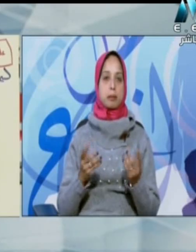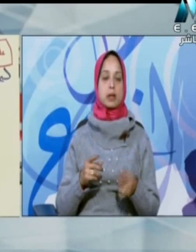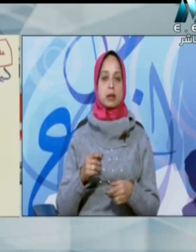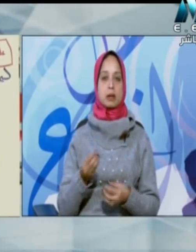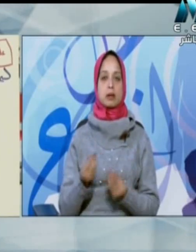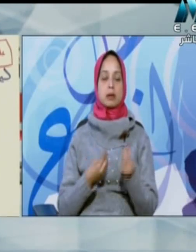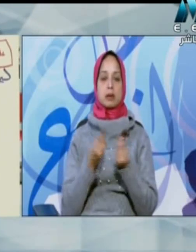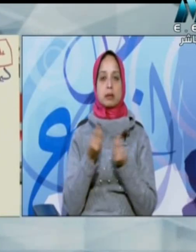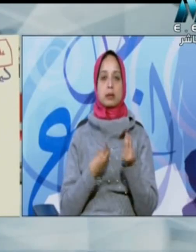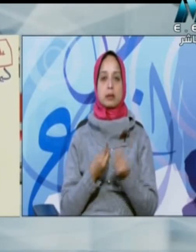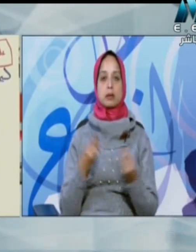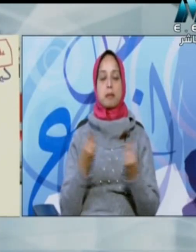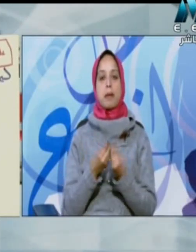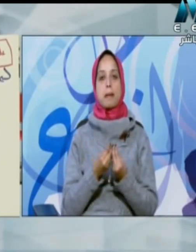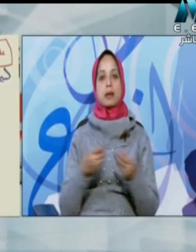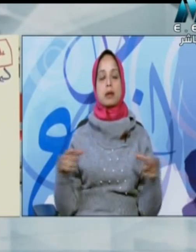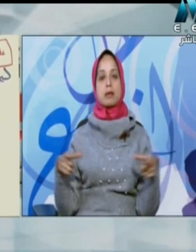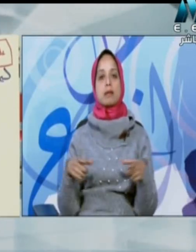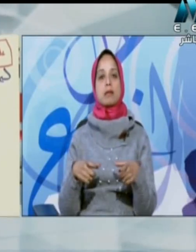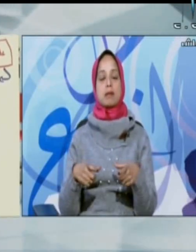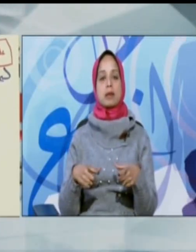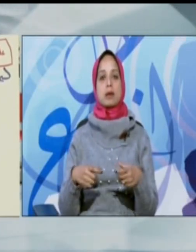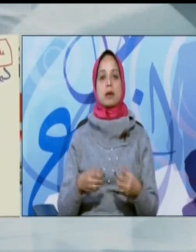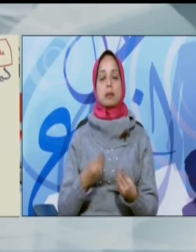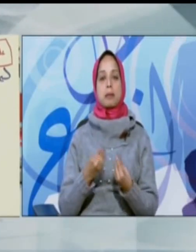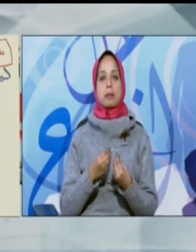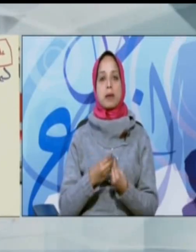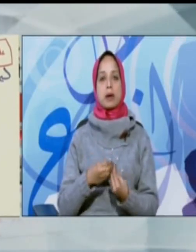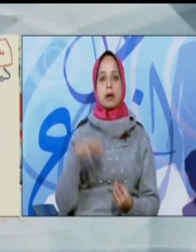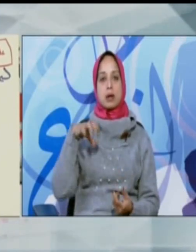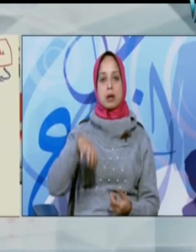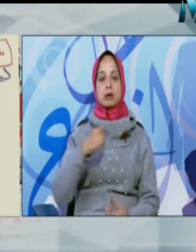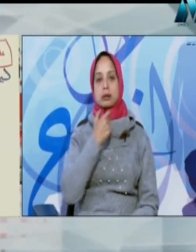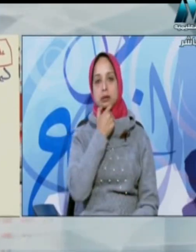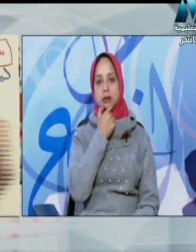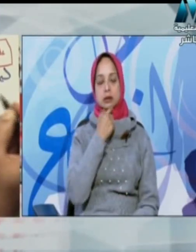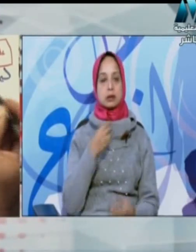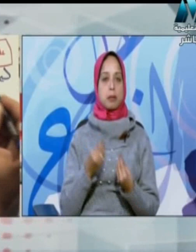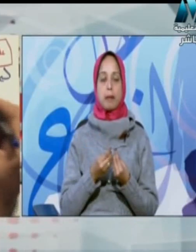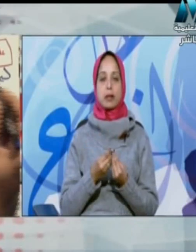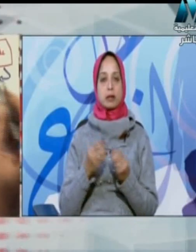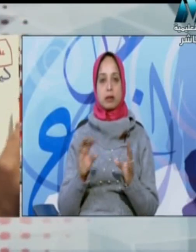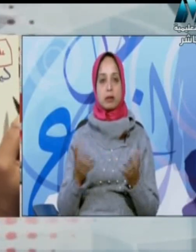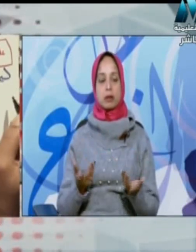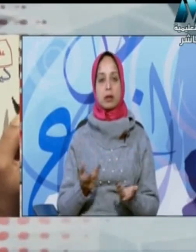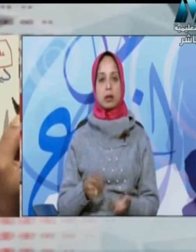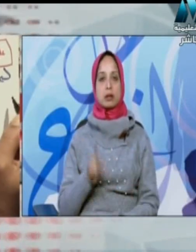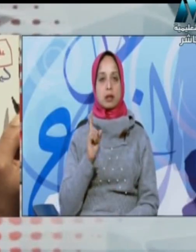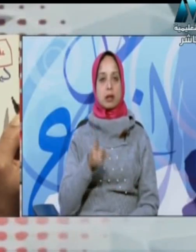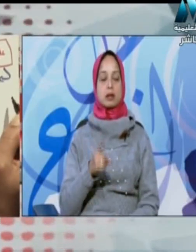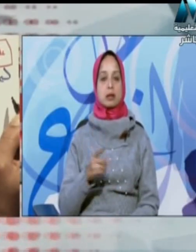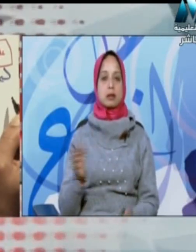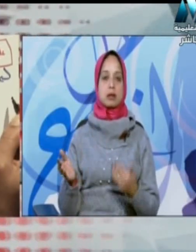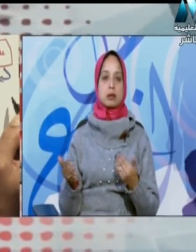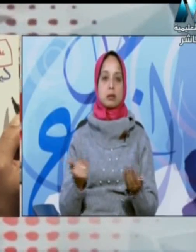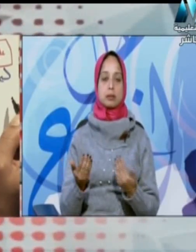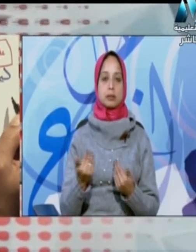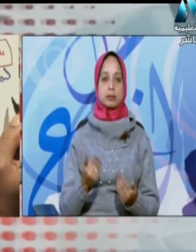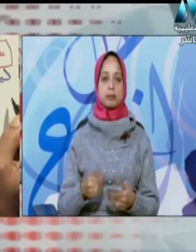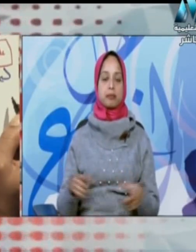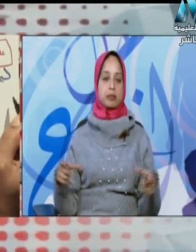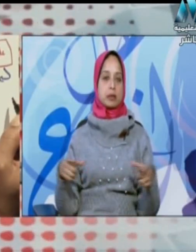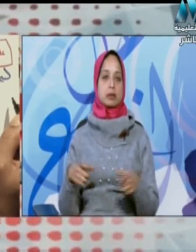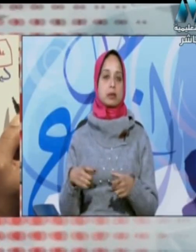المفاوضات مع بريطانيا. خلاص الملك قال خلاص هنعمل المعاهده مع بريطانيا، وقال لي علي ماهر اعمل لي ايه؟